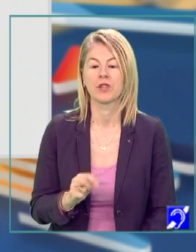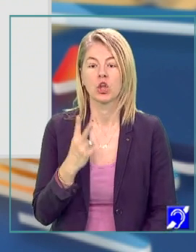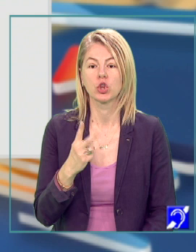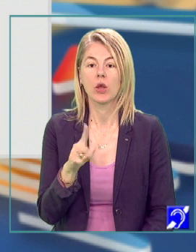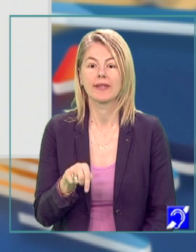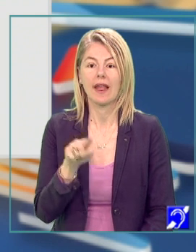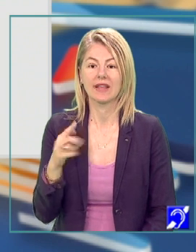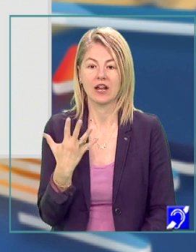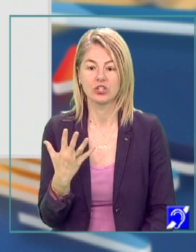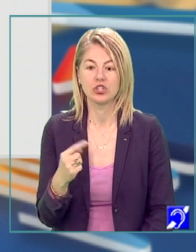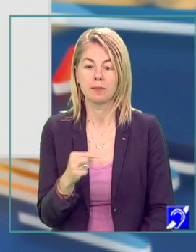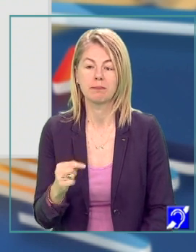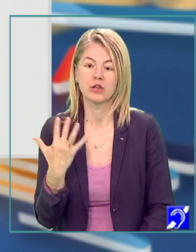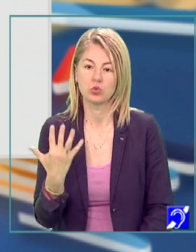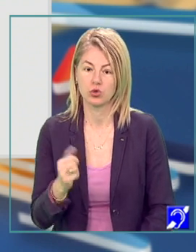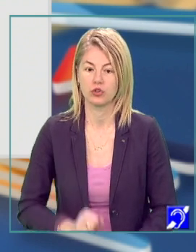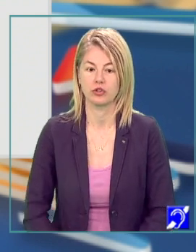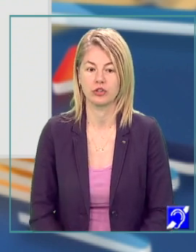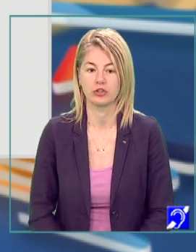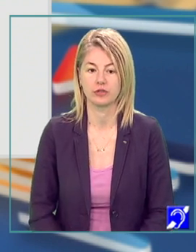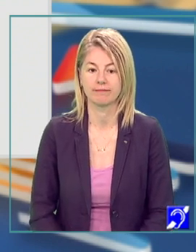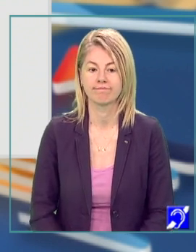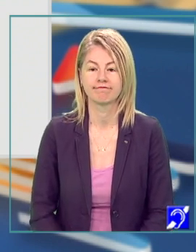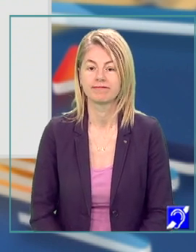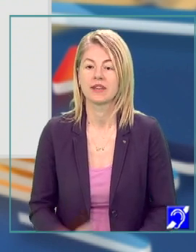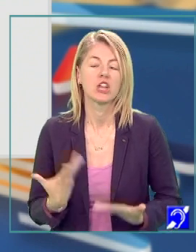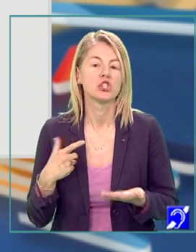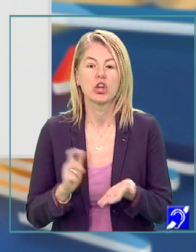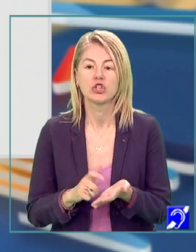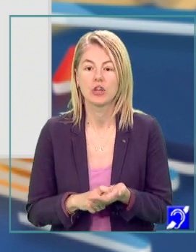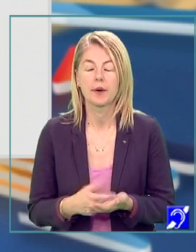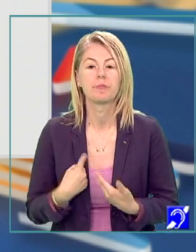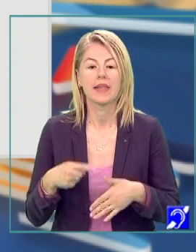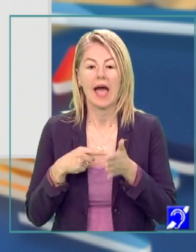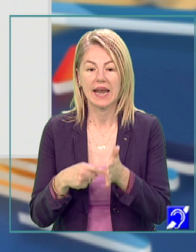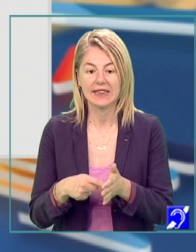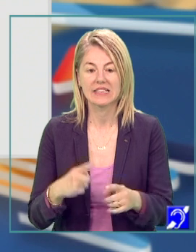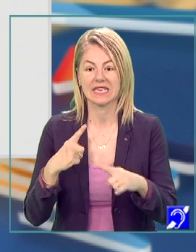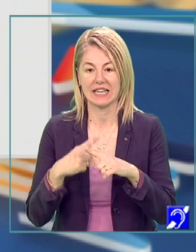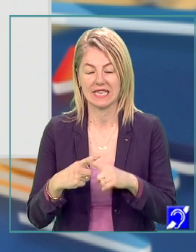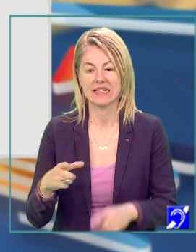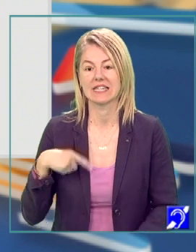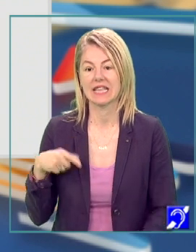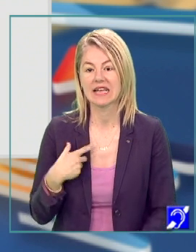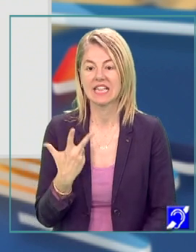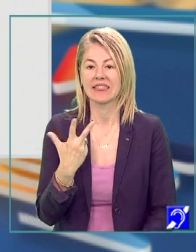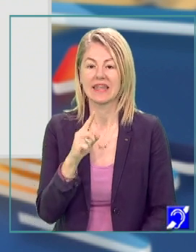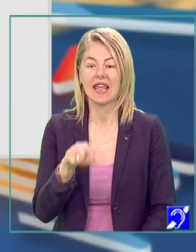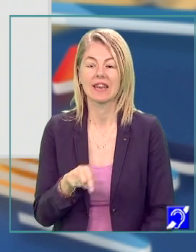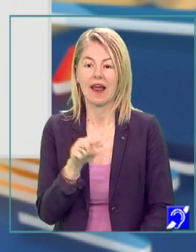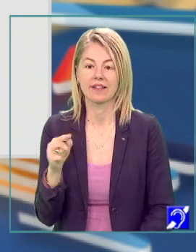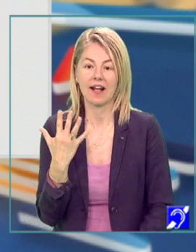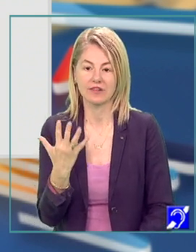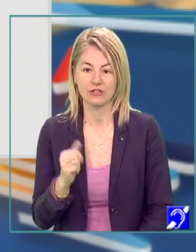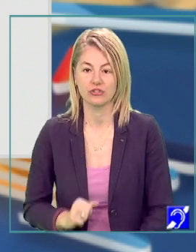de 2 radical din 5 minus 5. Cerințele. A. Arătați că numărul x este